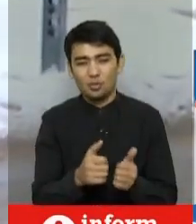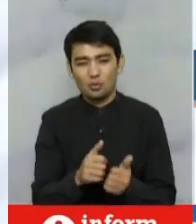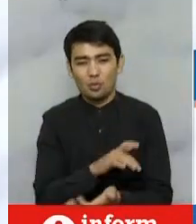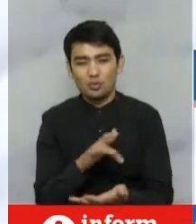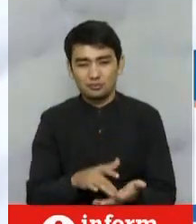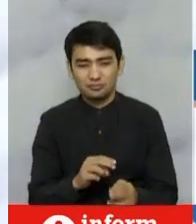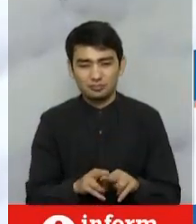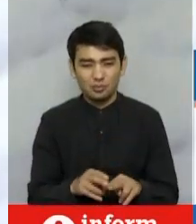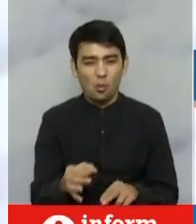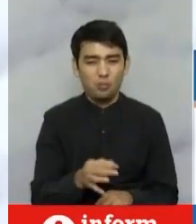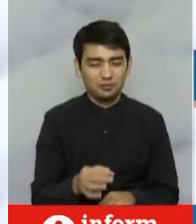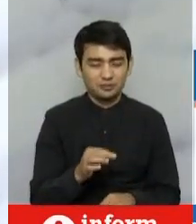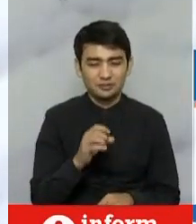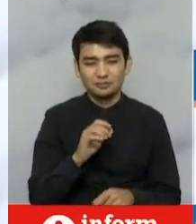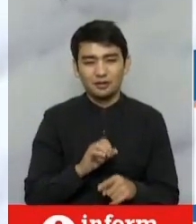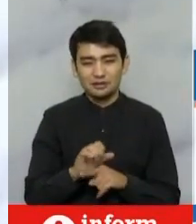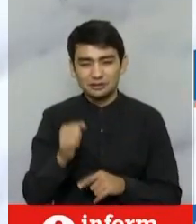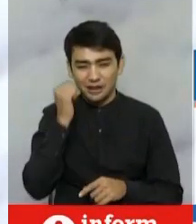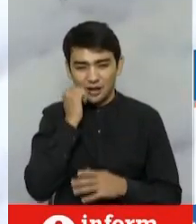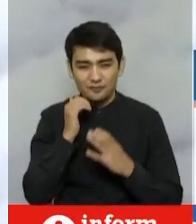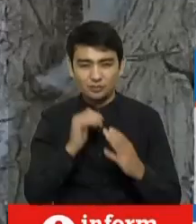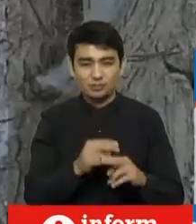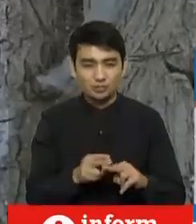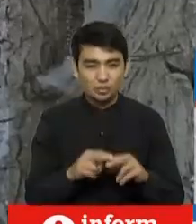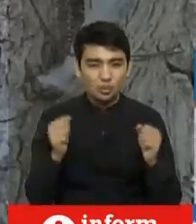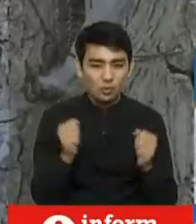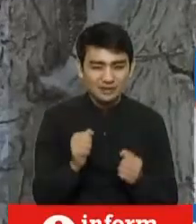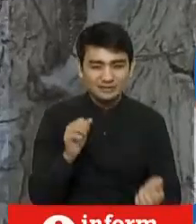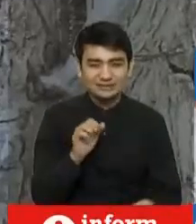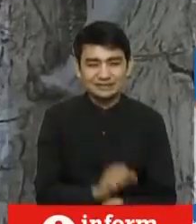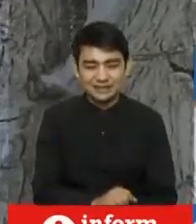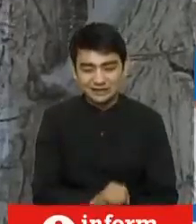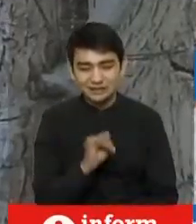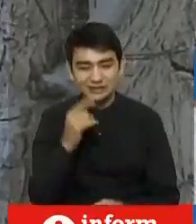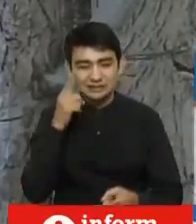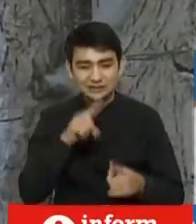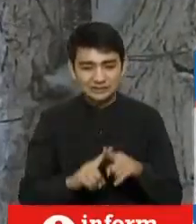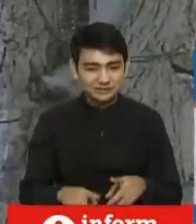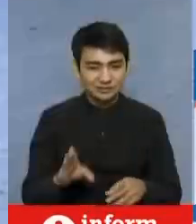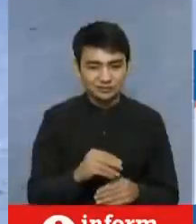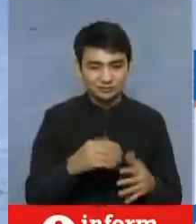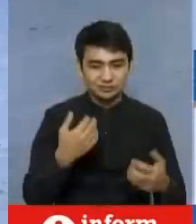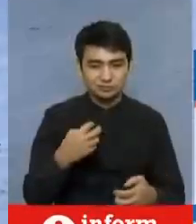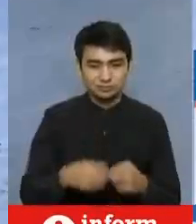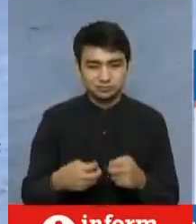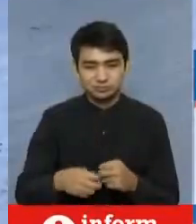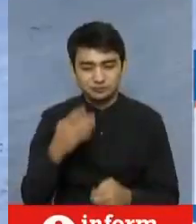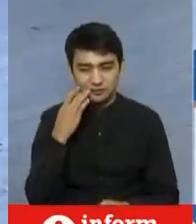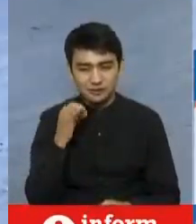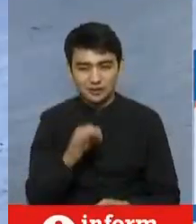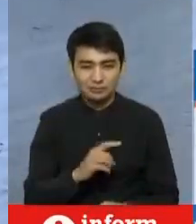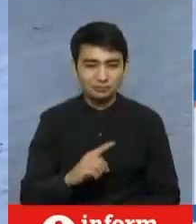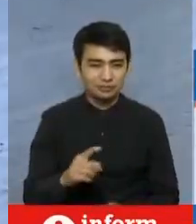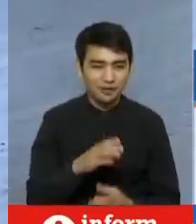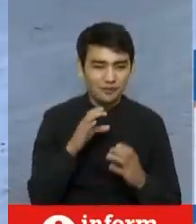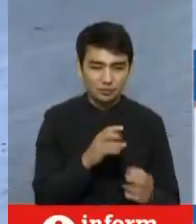туда транспортные компании выделяют старый транспорт, в котором холодно, грязно. К тому же техника периодически выходит из строя. Ездить